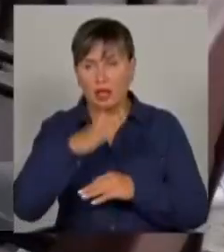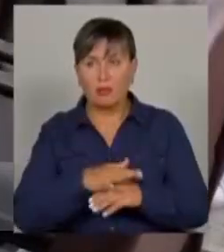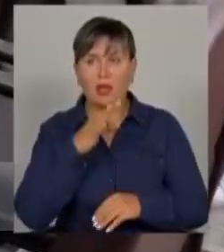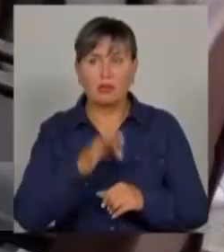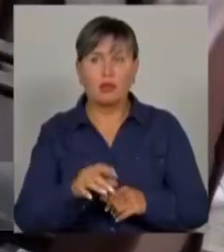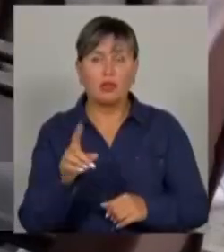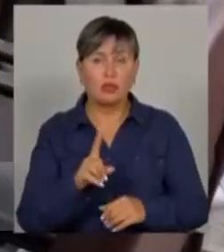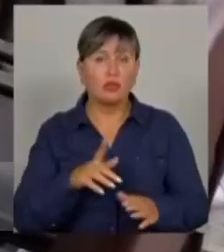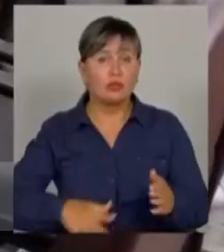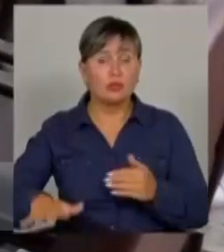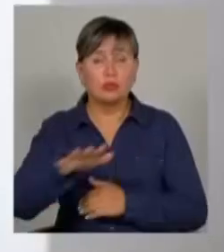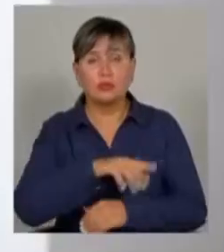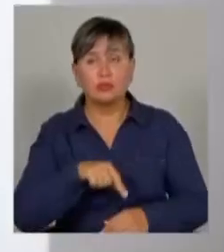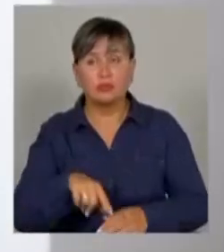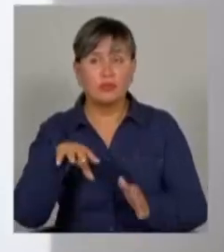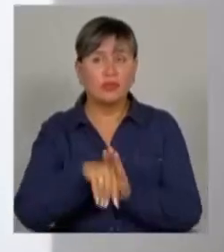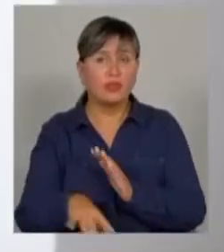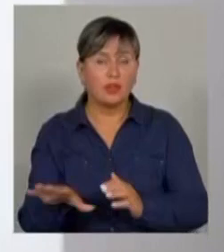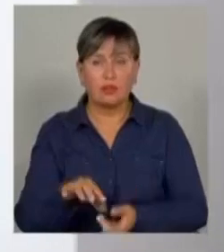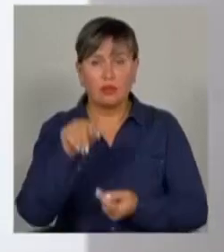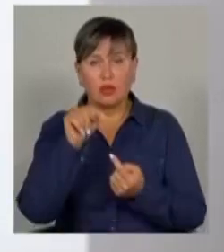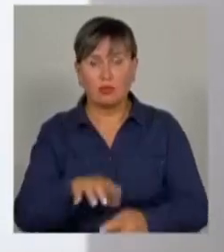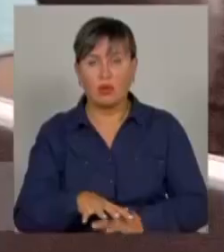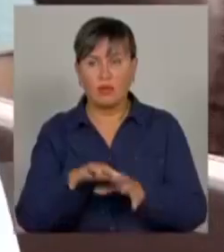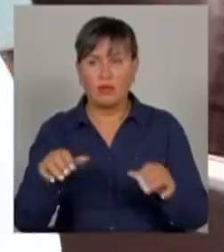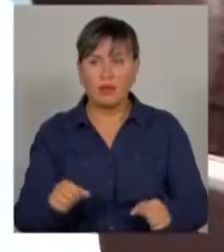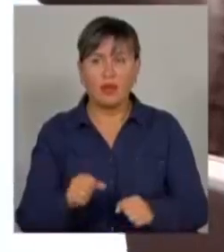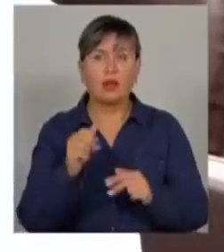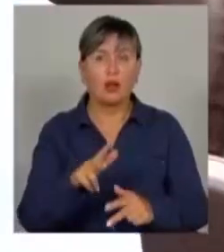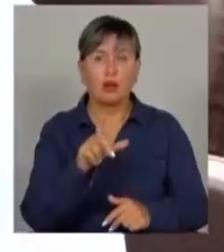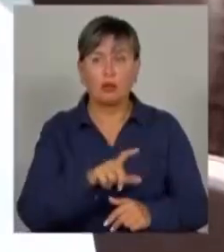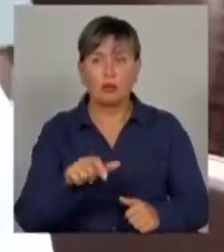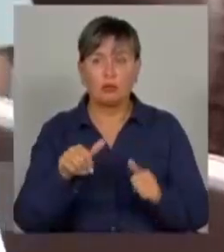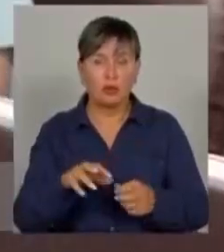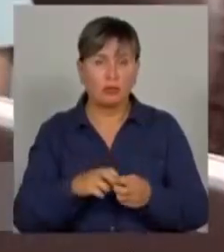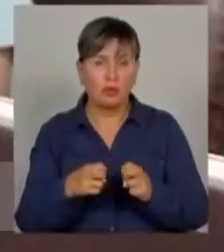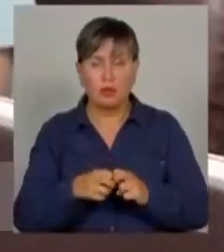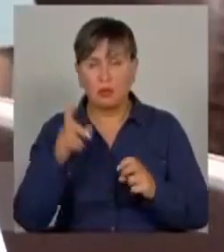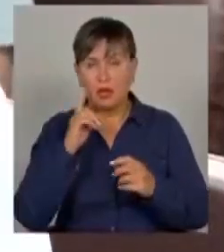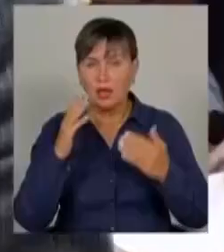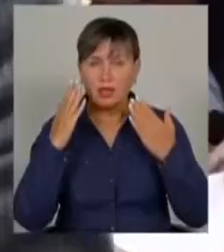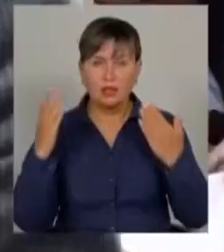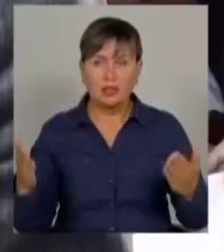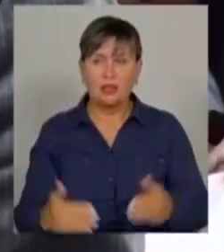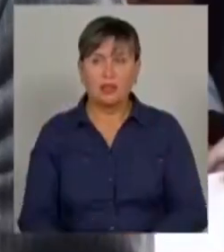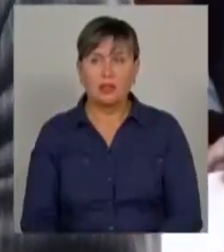что садоводческое товарищество не входит в компетенцию властей. Как людям решать проблемы, пока неизвестно.